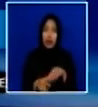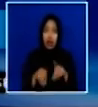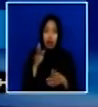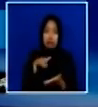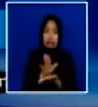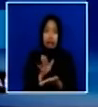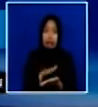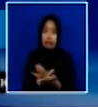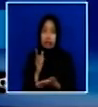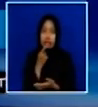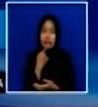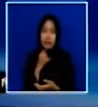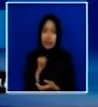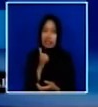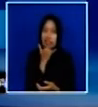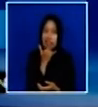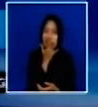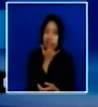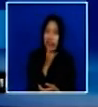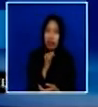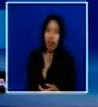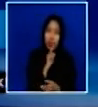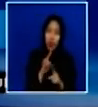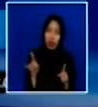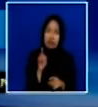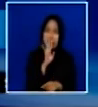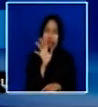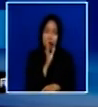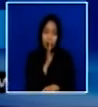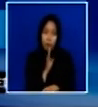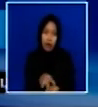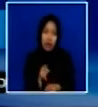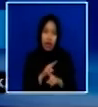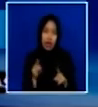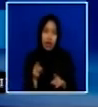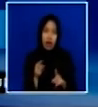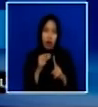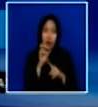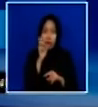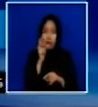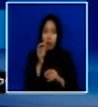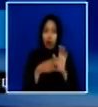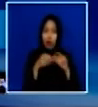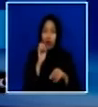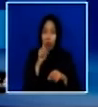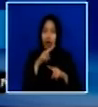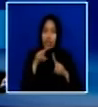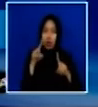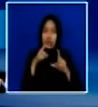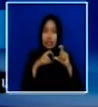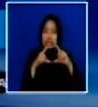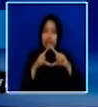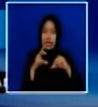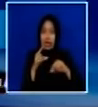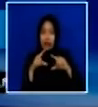yang tidak pantas baik yang berupa cara maupun juga pornografi setelah kami hadir